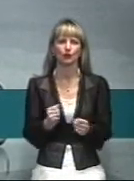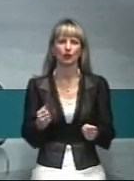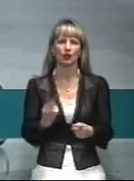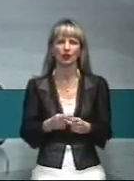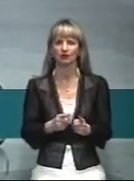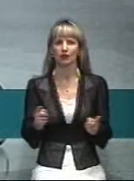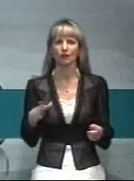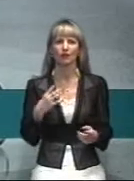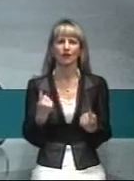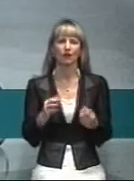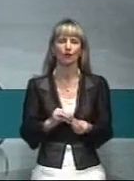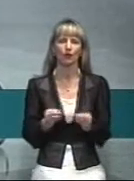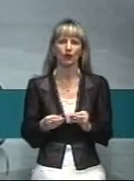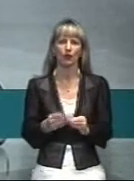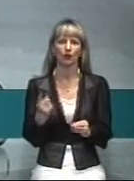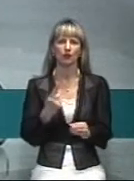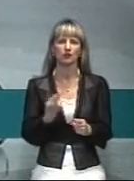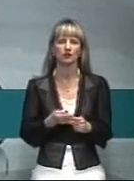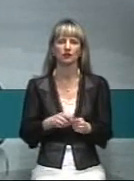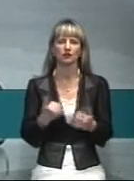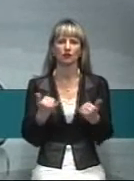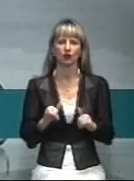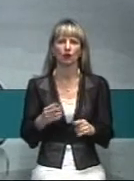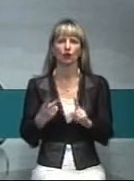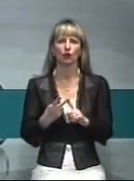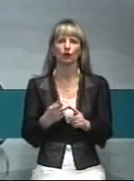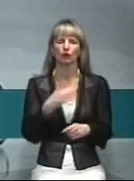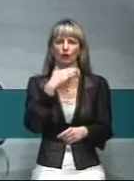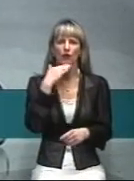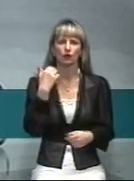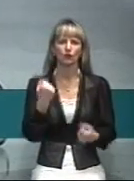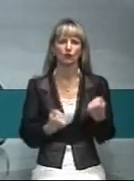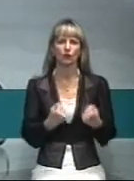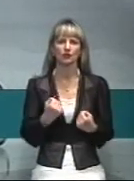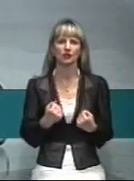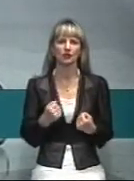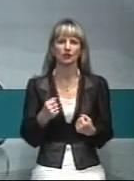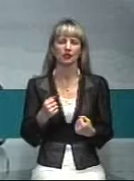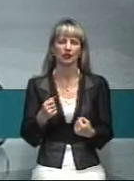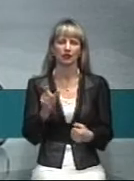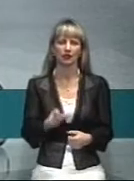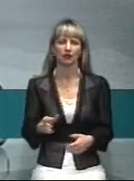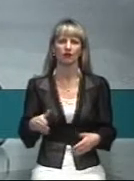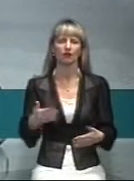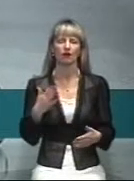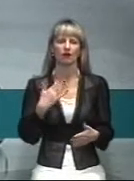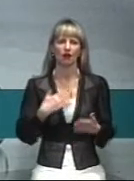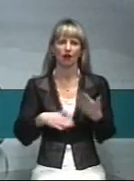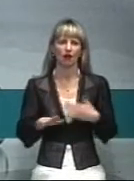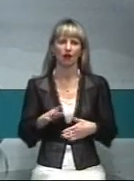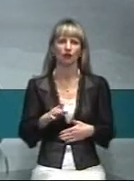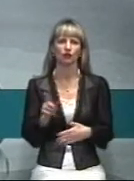була велика проблема. Перше, це здивування, а друге, дуже багато водіїв вітають такий крок, оскільки